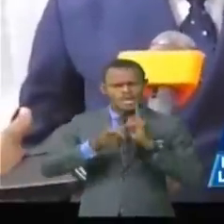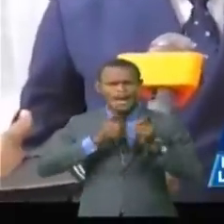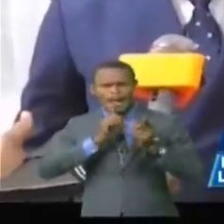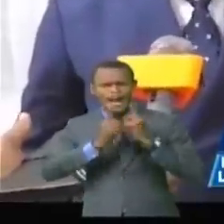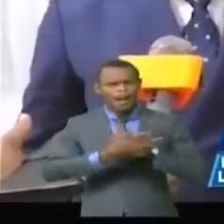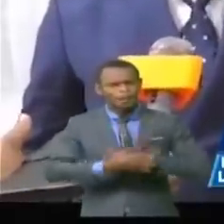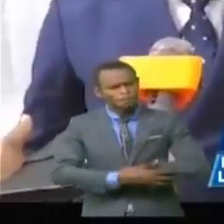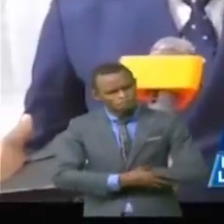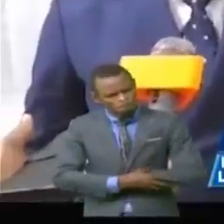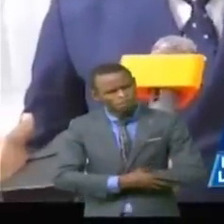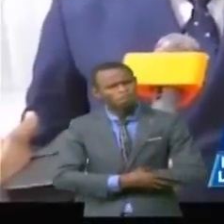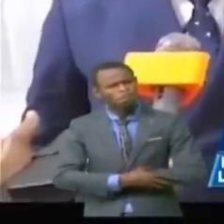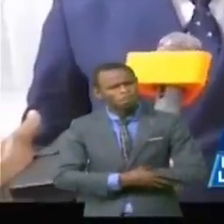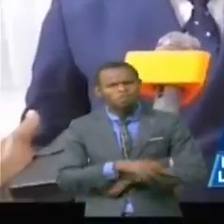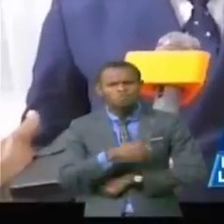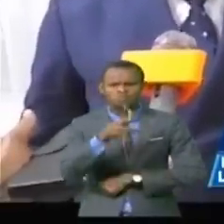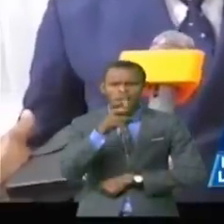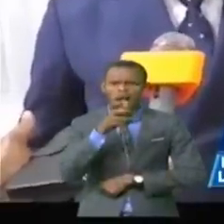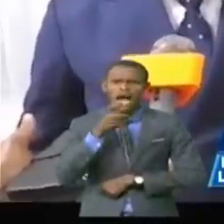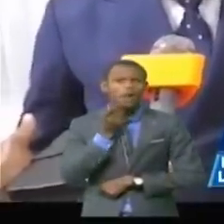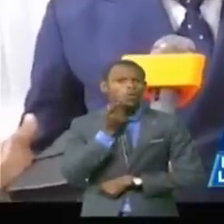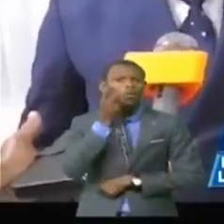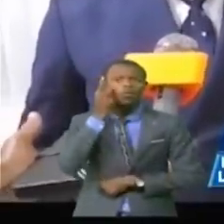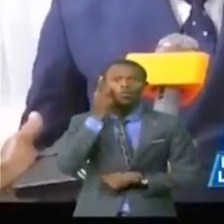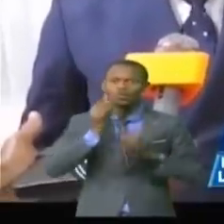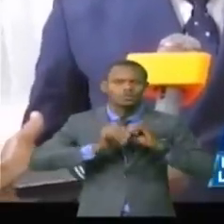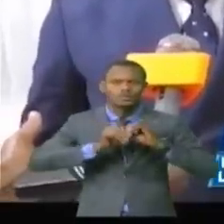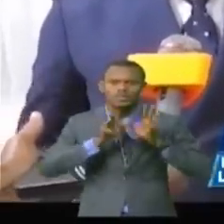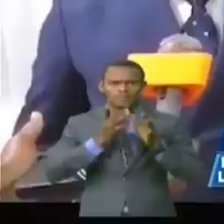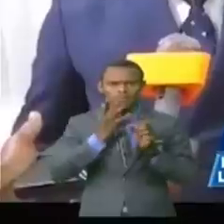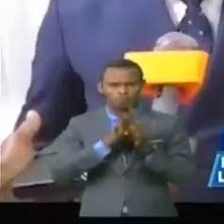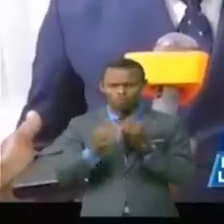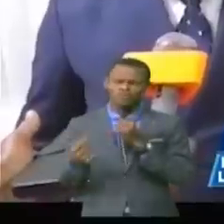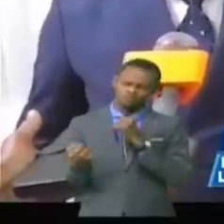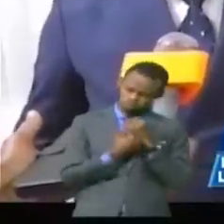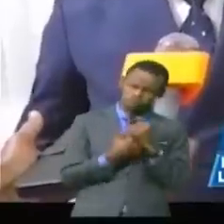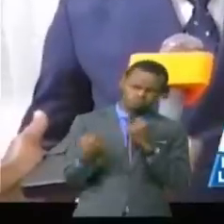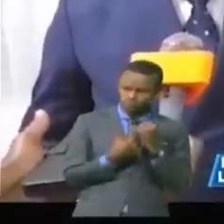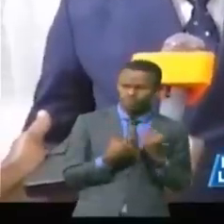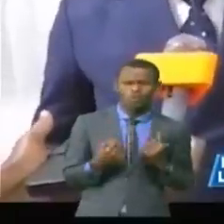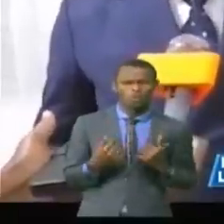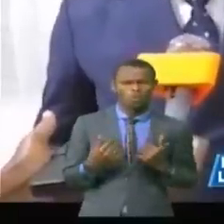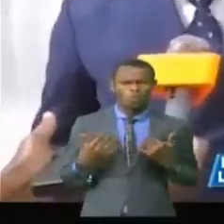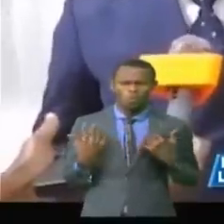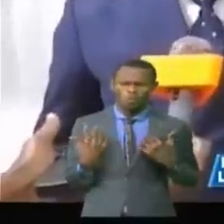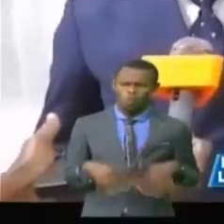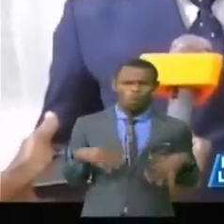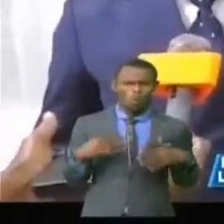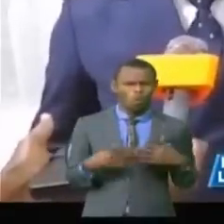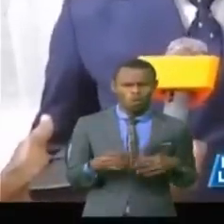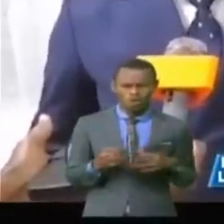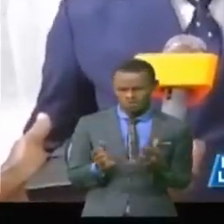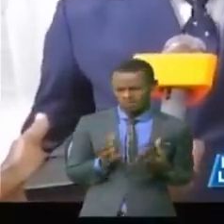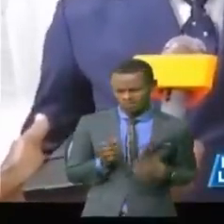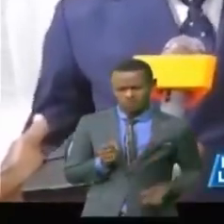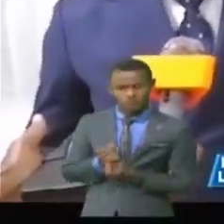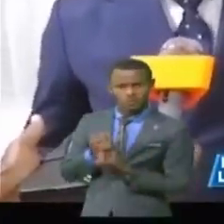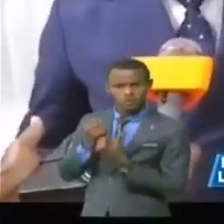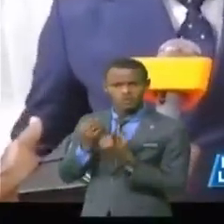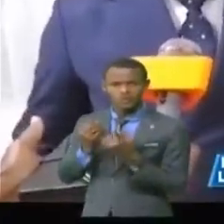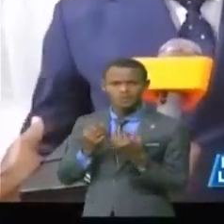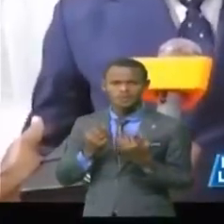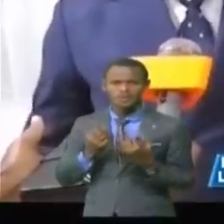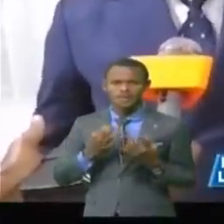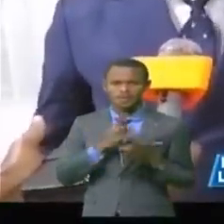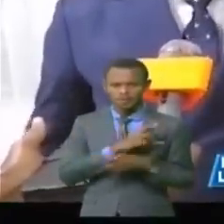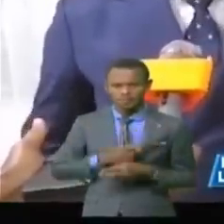va nous accompagner dans tout ce que nous allons faire. Ce que nous voulons au CESE, c'est redorer l'image de l'État. C'est-à-dire nous voulons donner une autre vision,